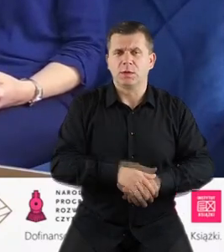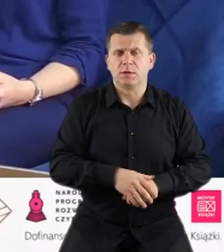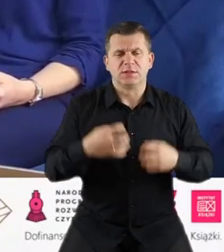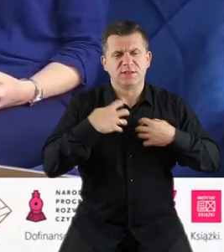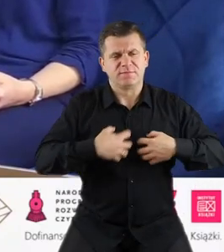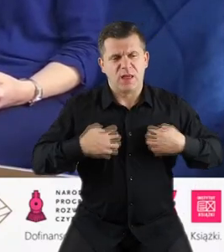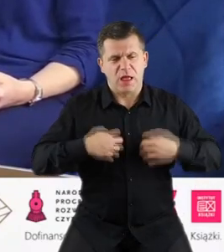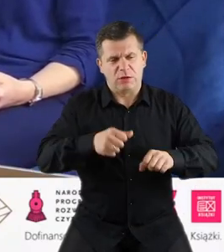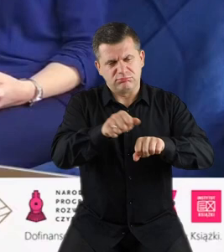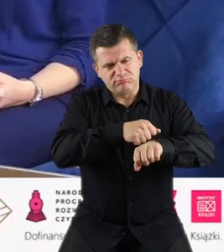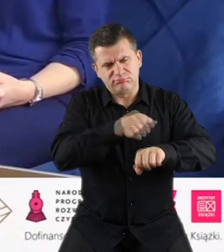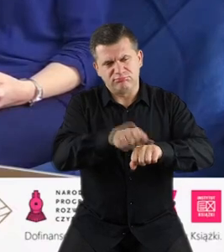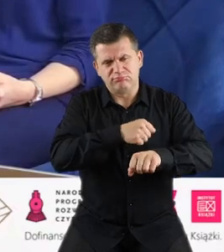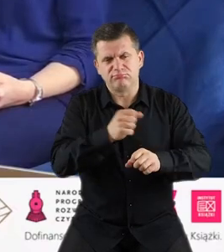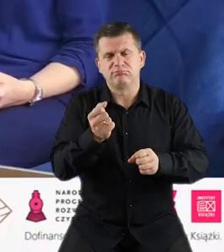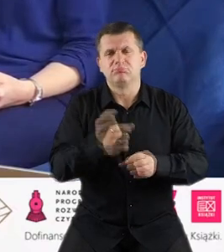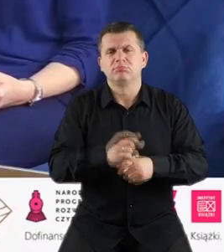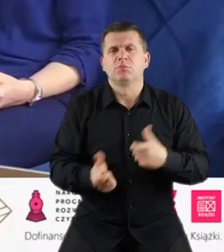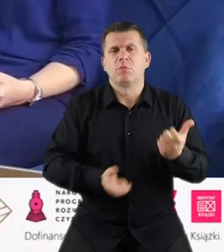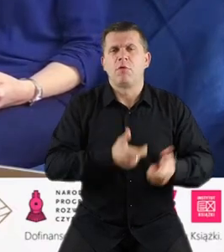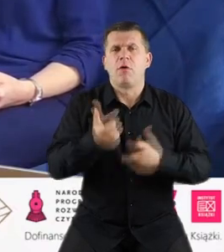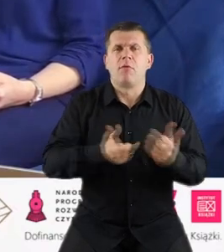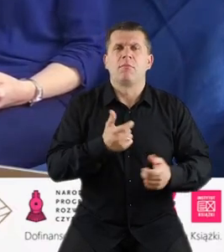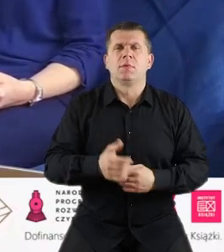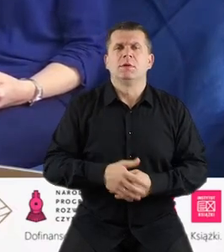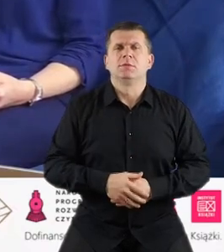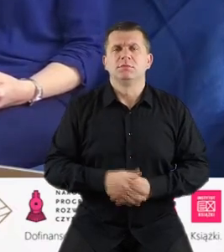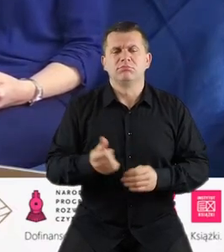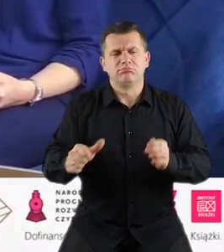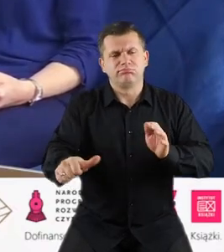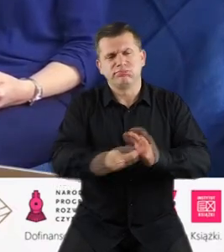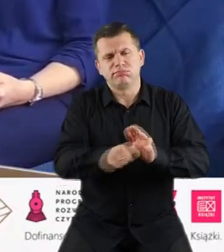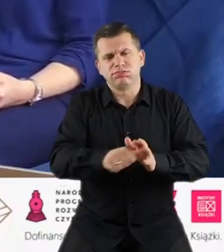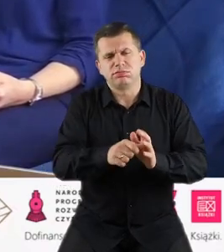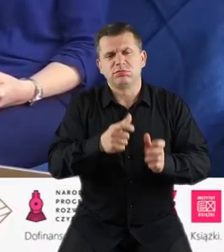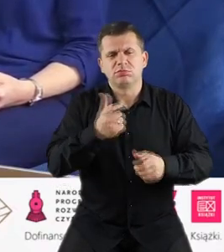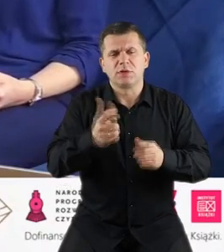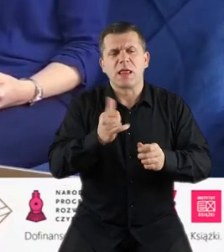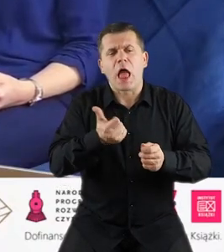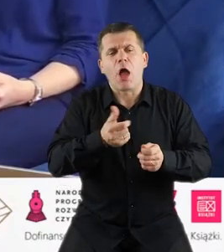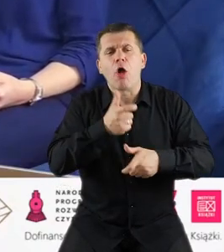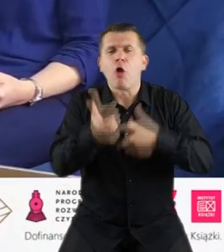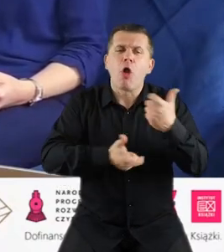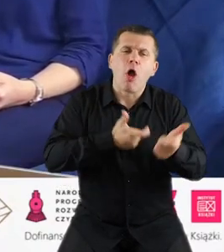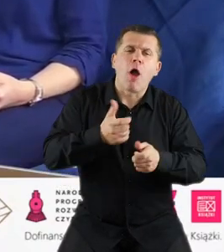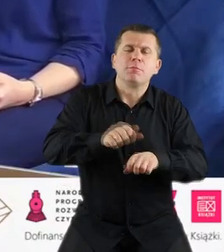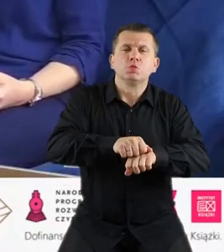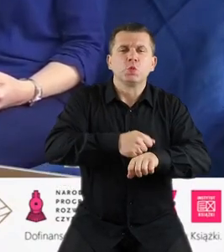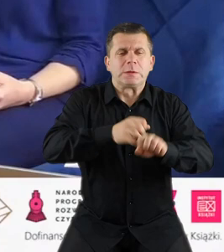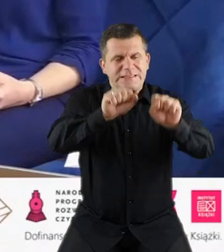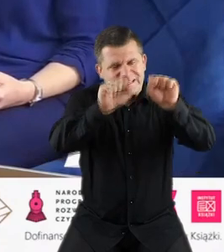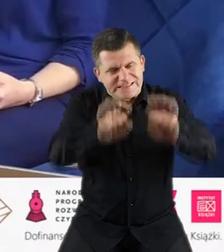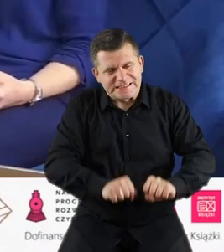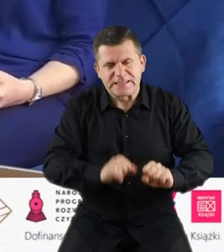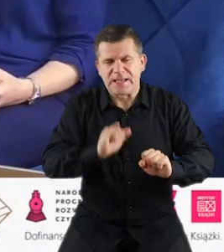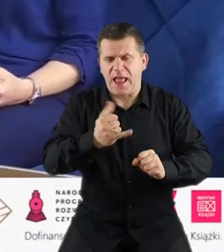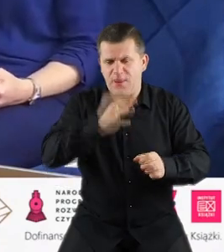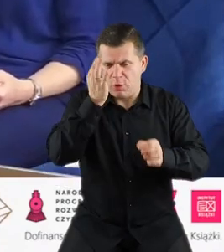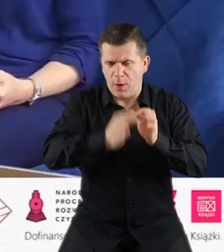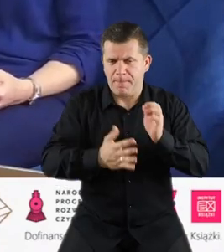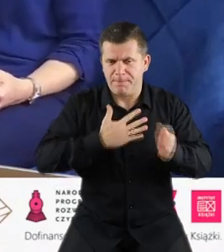Mamy skórowanie zwierząt, zresztą bardzo fachowy, taki z punktu widzenia rzeźnika właśnie opis, jak tą skórę się